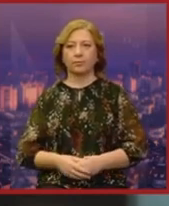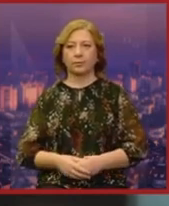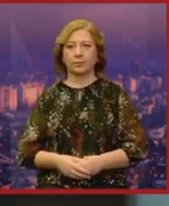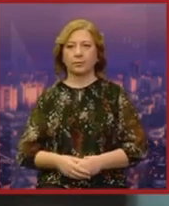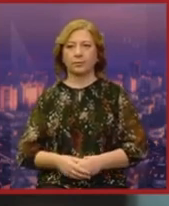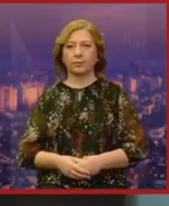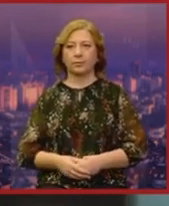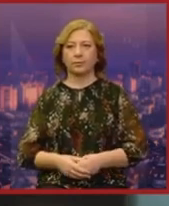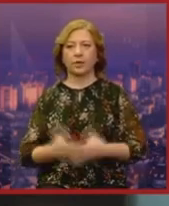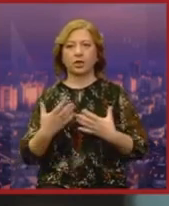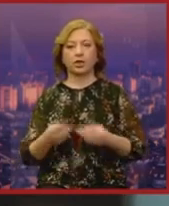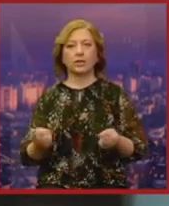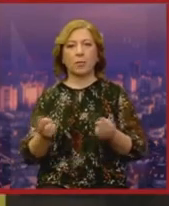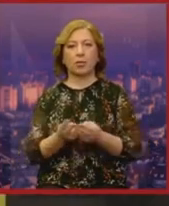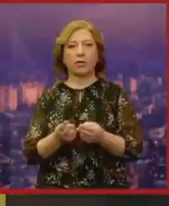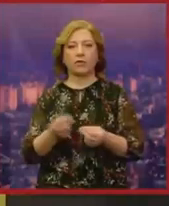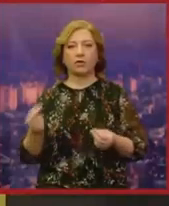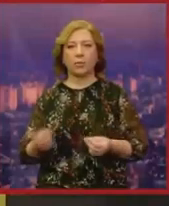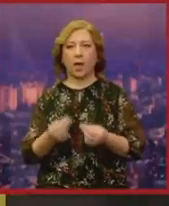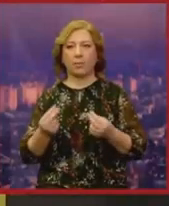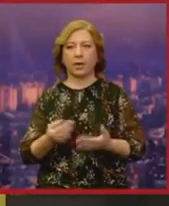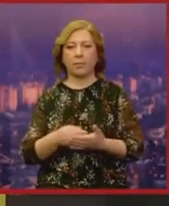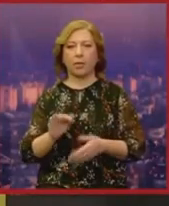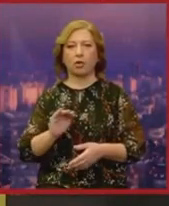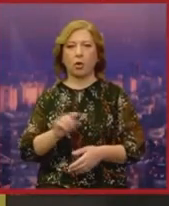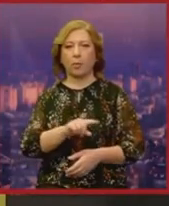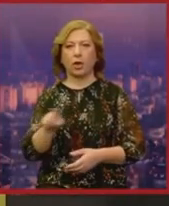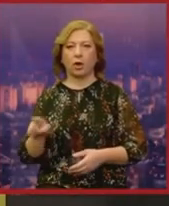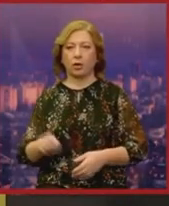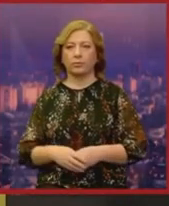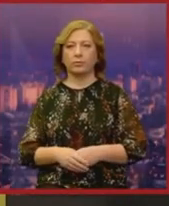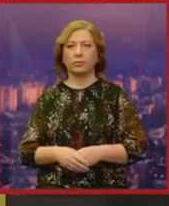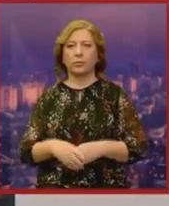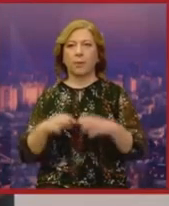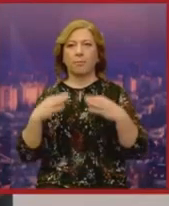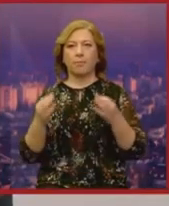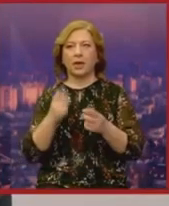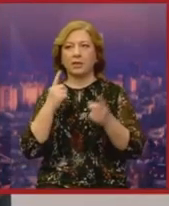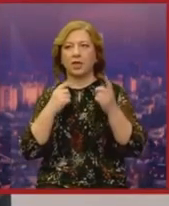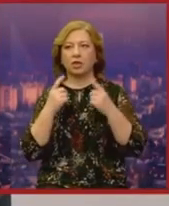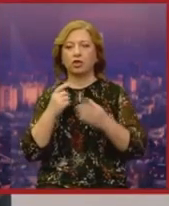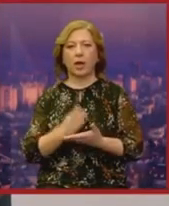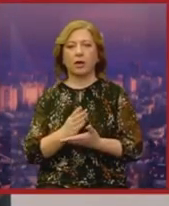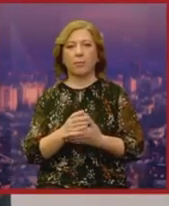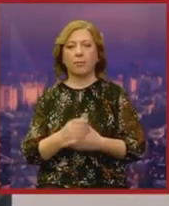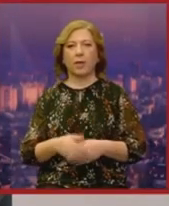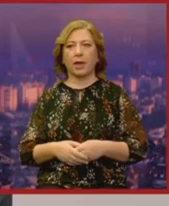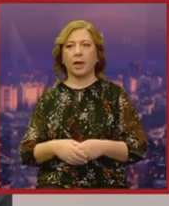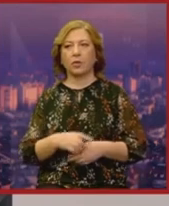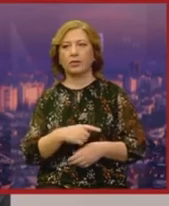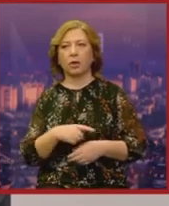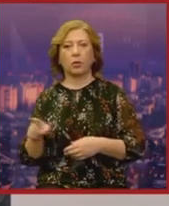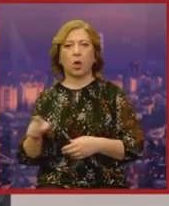mai adecvată personalității copiilor lor. Părinții încearcă tot timpul să își înscrie copiii la cele mai